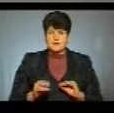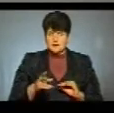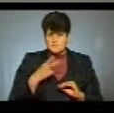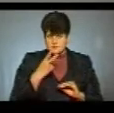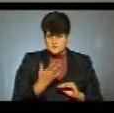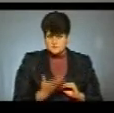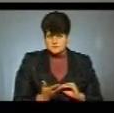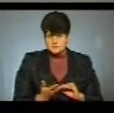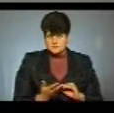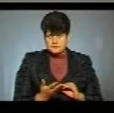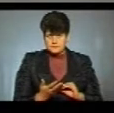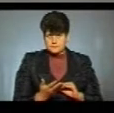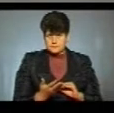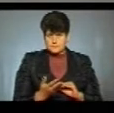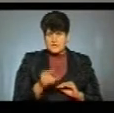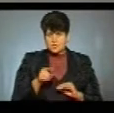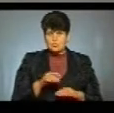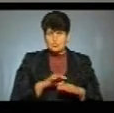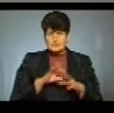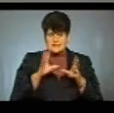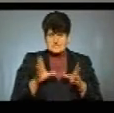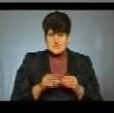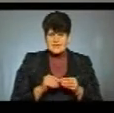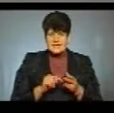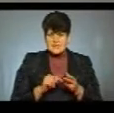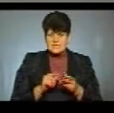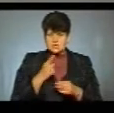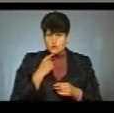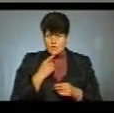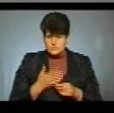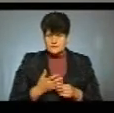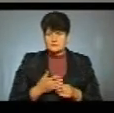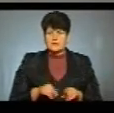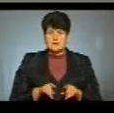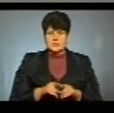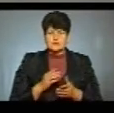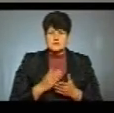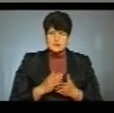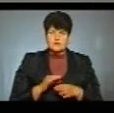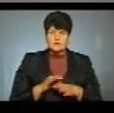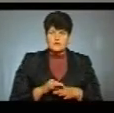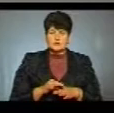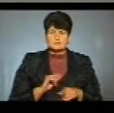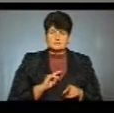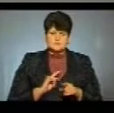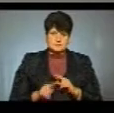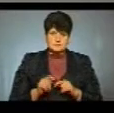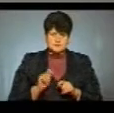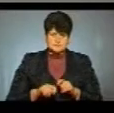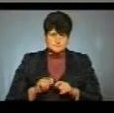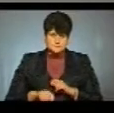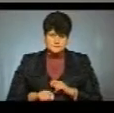вами. Він, на ньому проводиться загальний аналіз крові, тобто в нас є також проводимо експрес-тести,